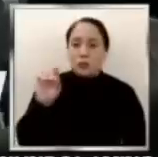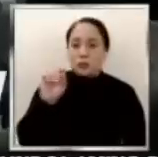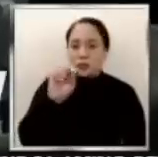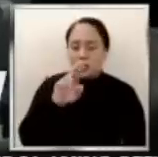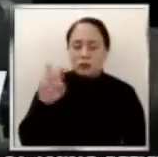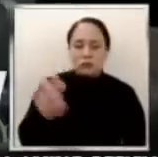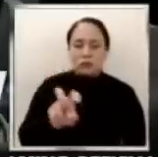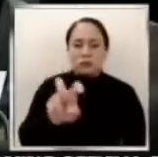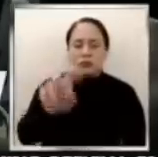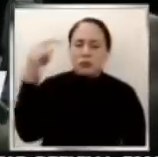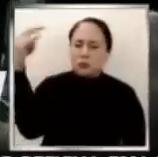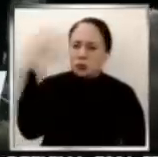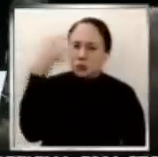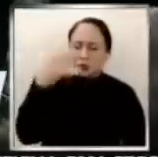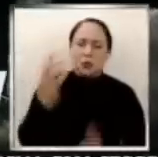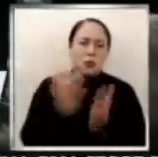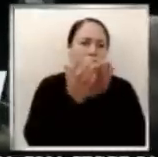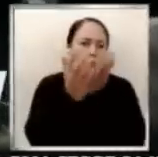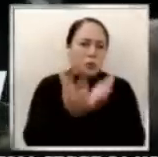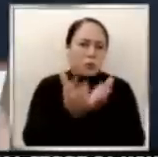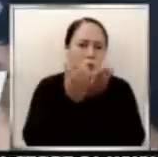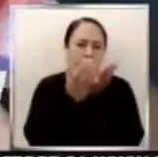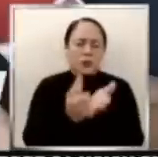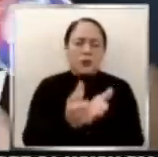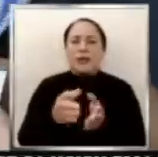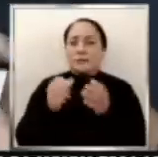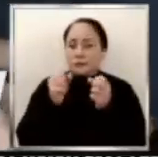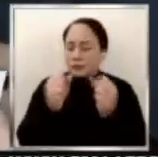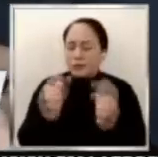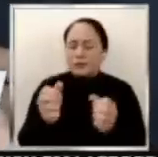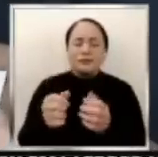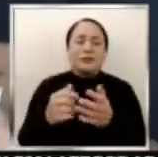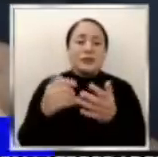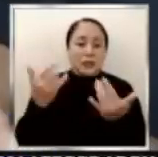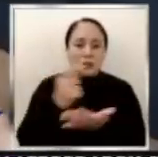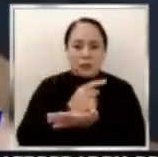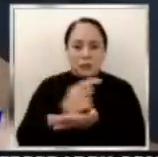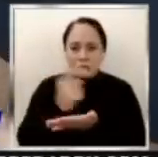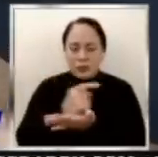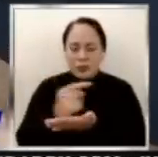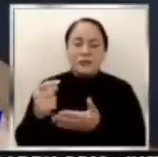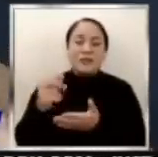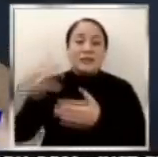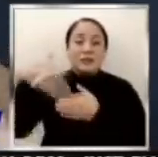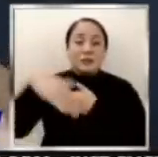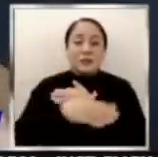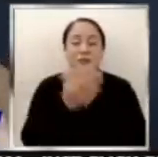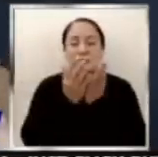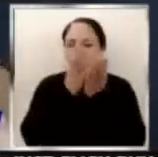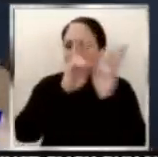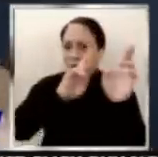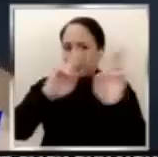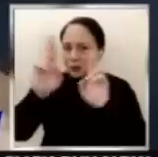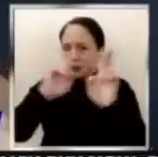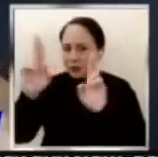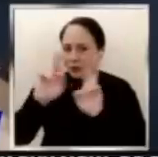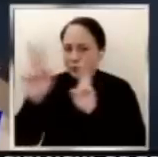paliparan, pantalan at kalsada ngayong Semana Santa. Yung seaports, naghahanda rin ng Philippine Ports Authority,